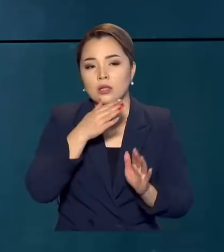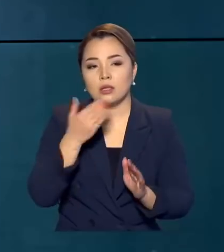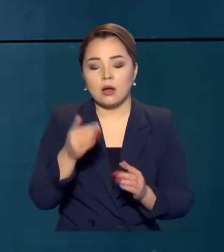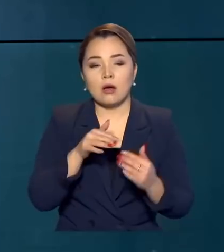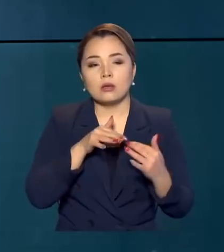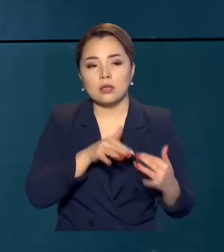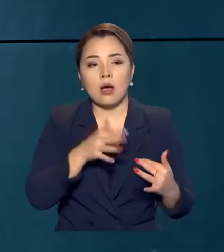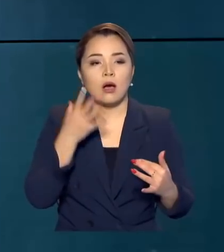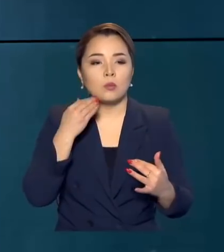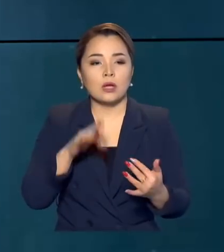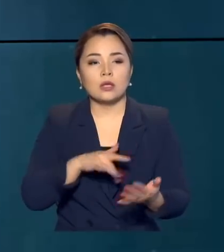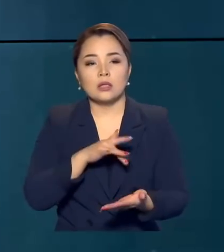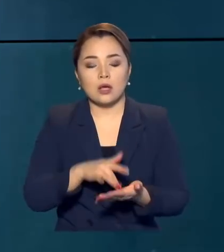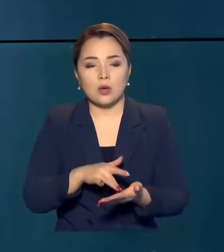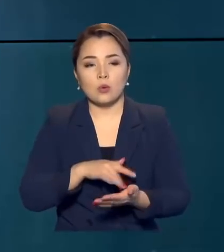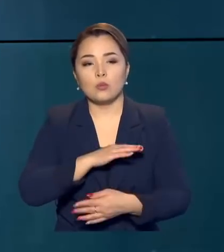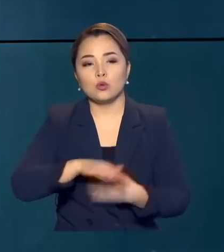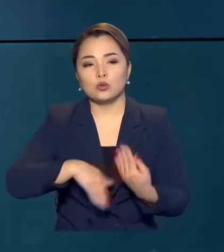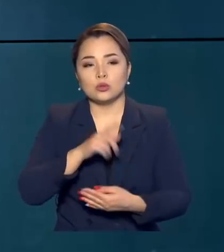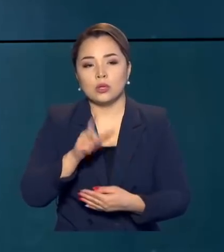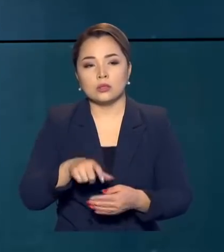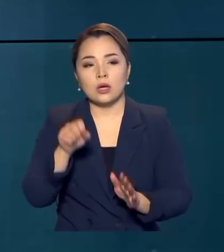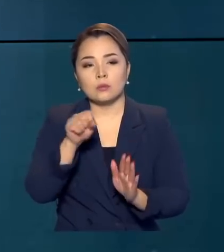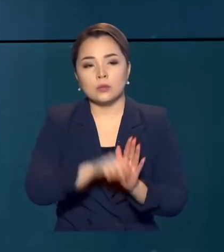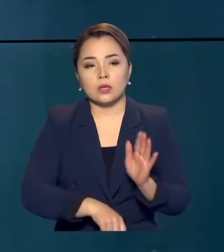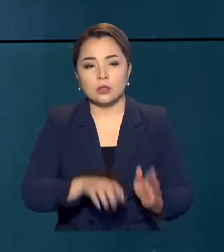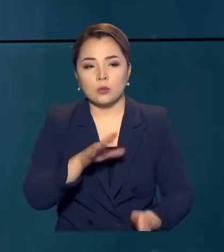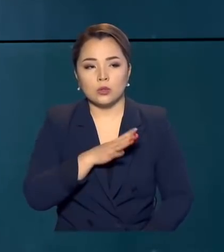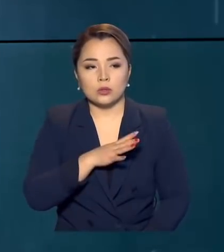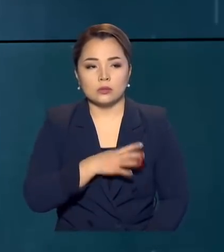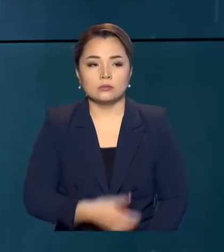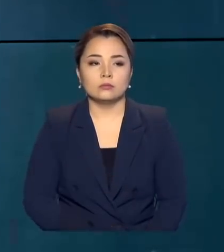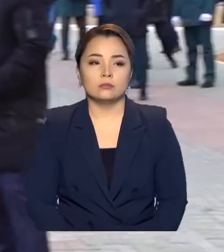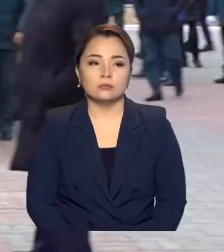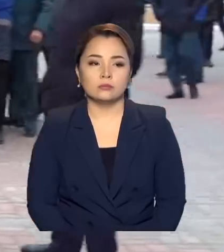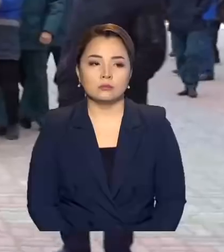қақтығыс кезінде бүлікшілердің қолынан қаза тапты.